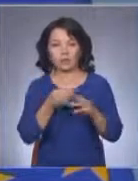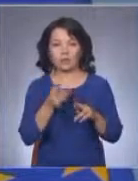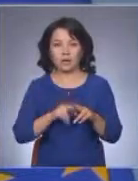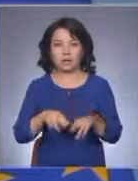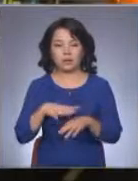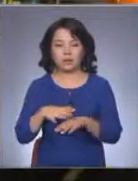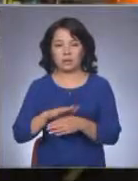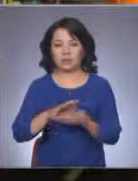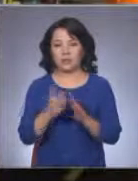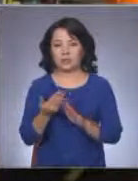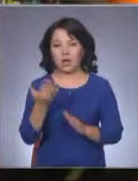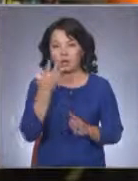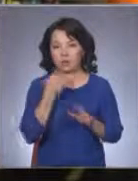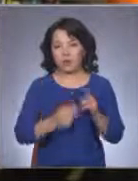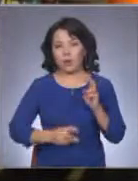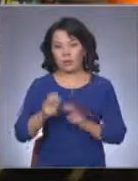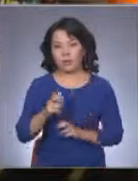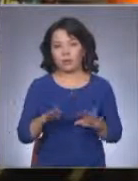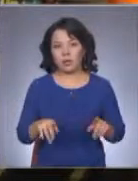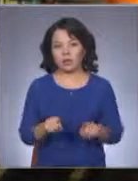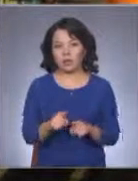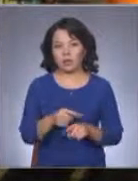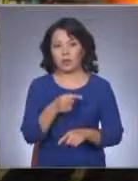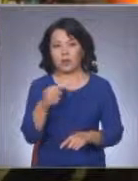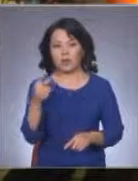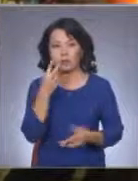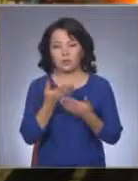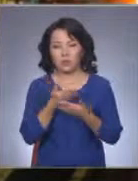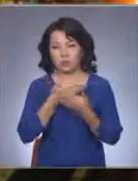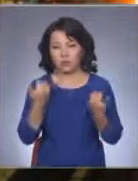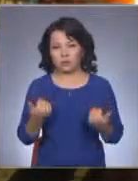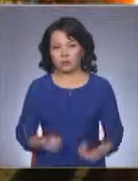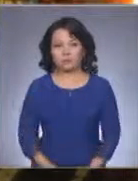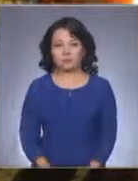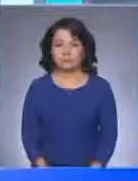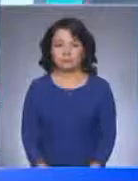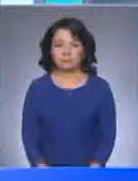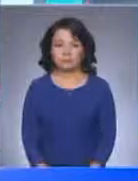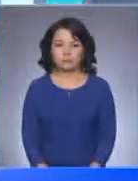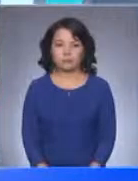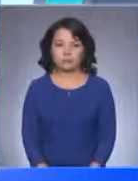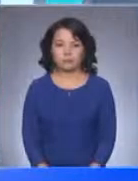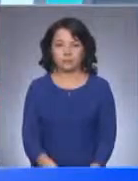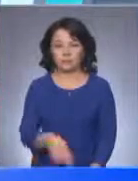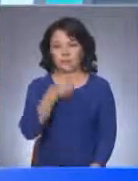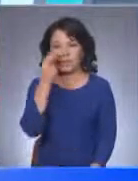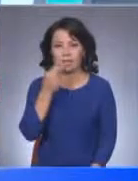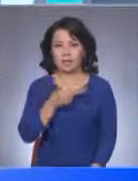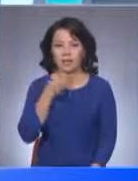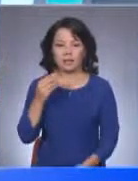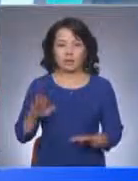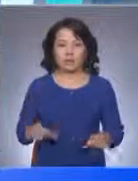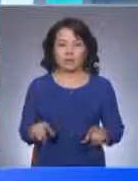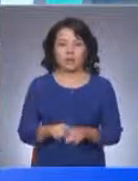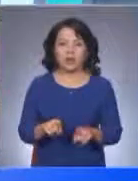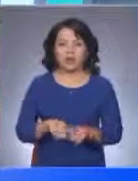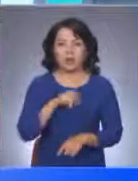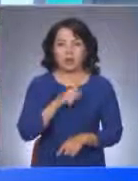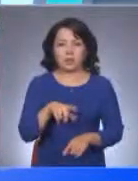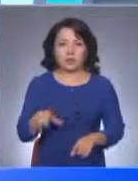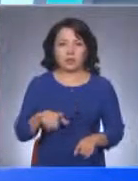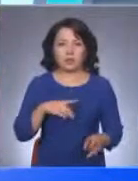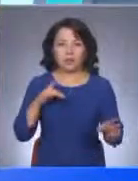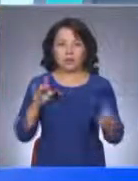бұл жағдай олардың өндірістік қуатына кері әсер етпеуі тиіс. Ал Италия жұрты соңғы күндері